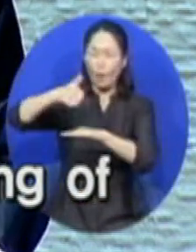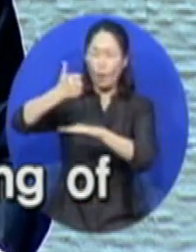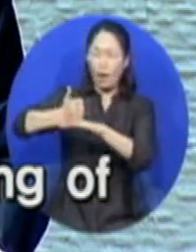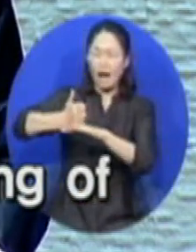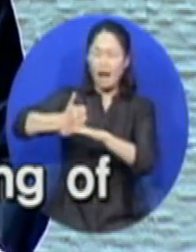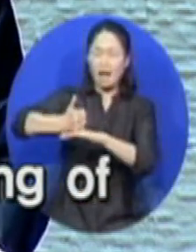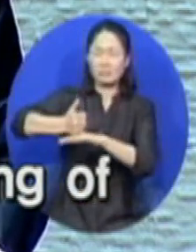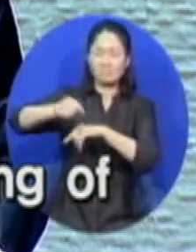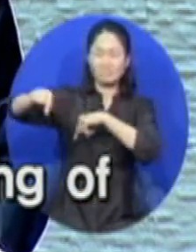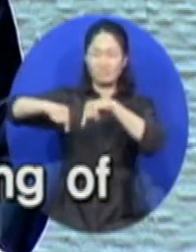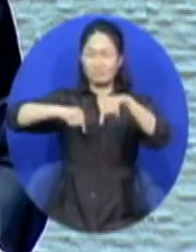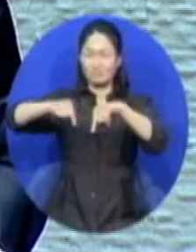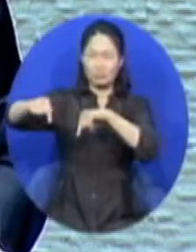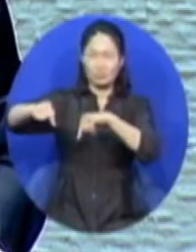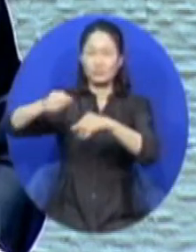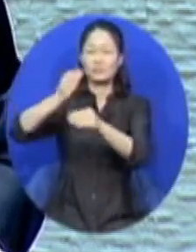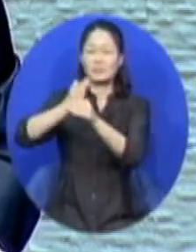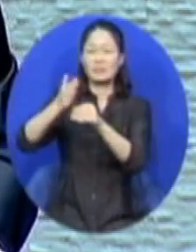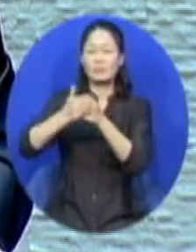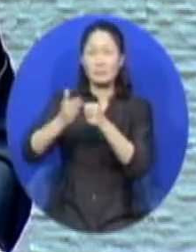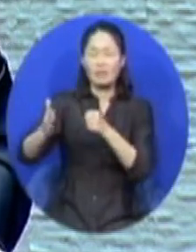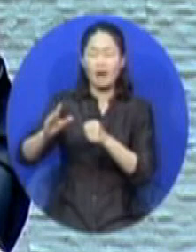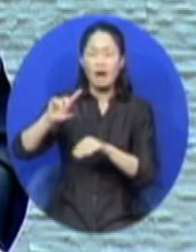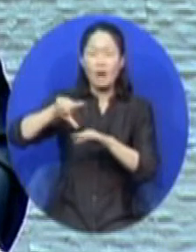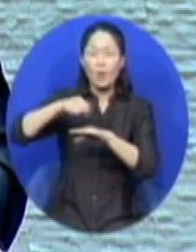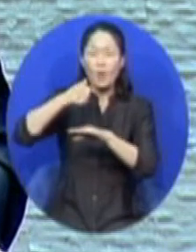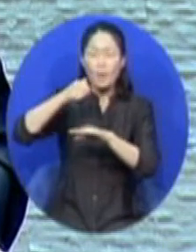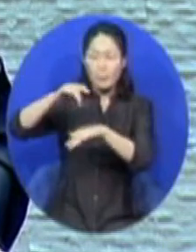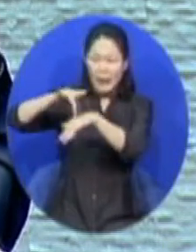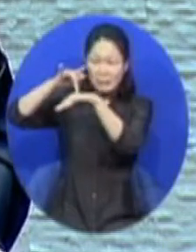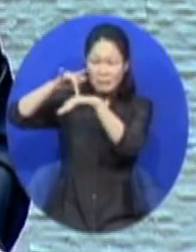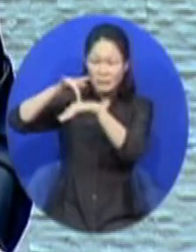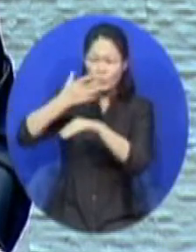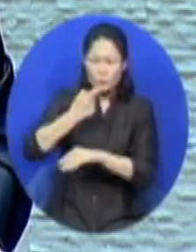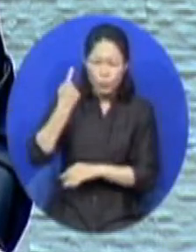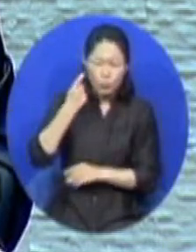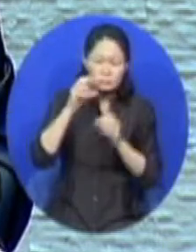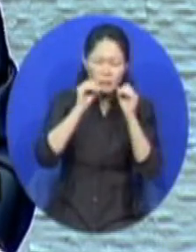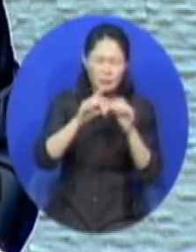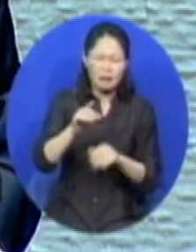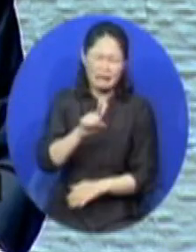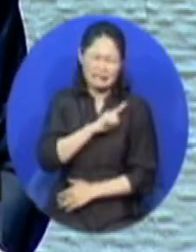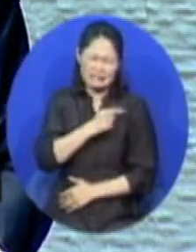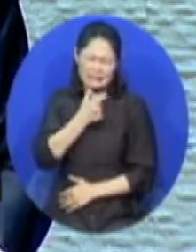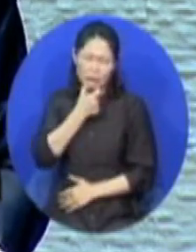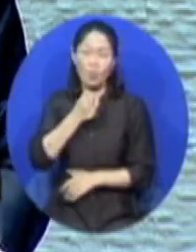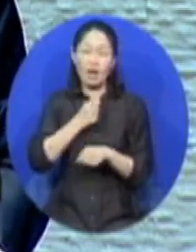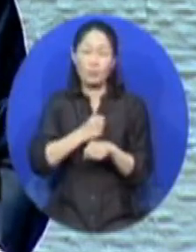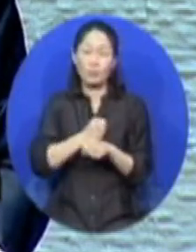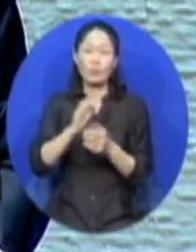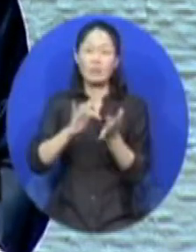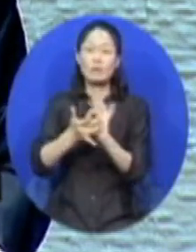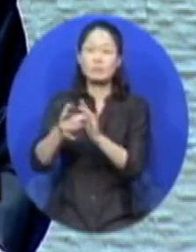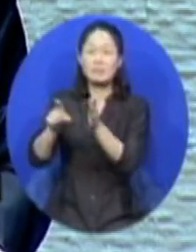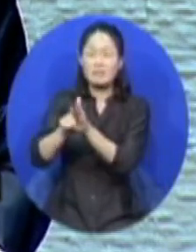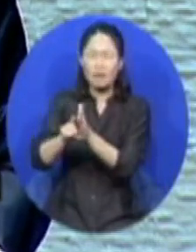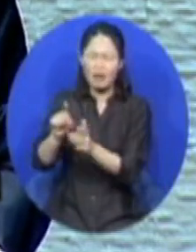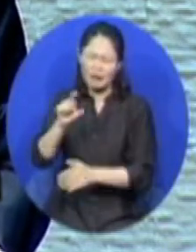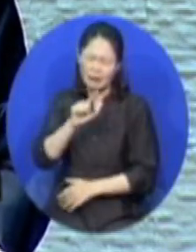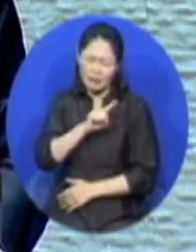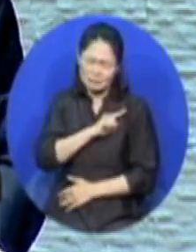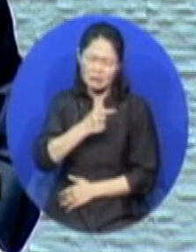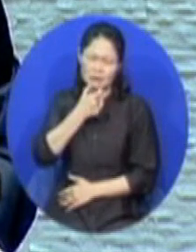애기 때문에 그랬습니다 마귀는 복음 전해 지는 거 가장 싫어하고 예수 믿는 거 가장 싫어